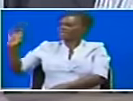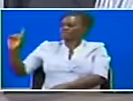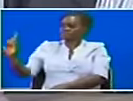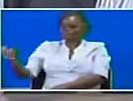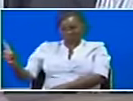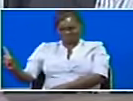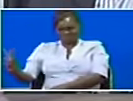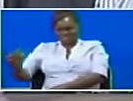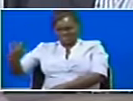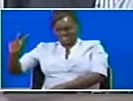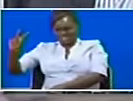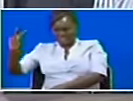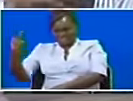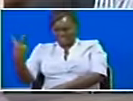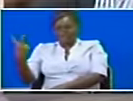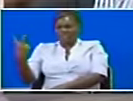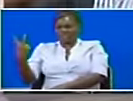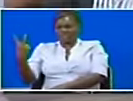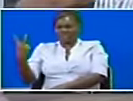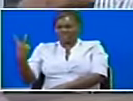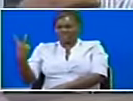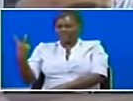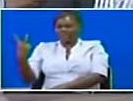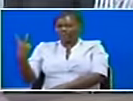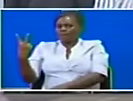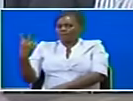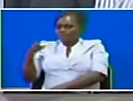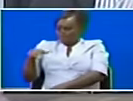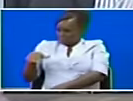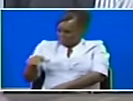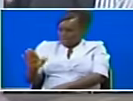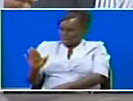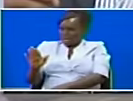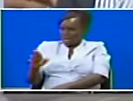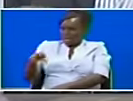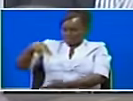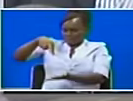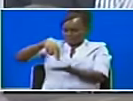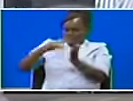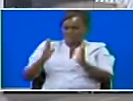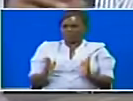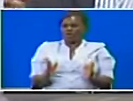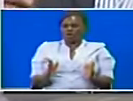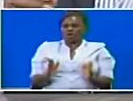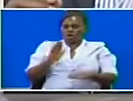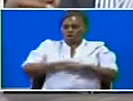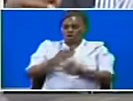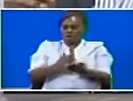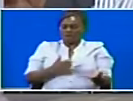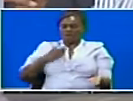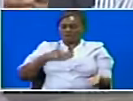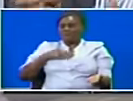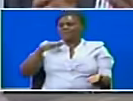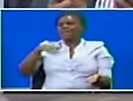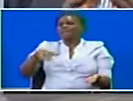Na jambo la pili, ikienda kwamba yeye ndio atakuwa mkombezi wa NASA kwa niaba yetu,